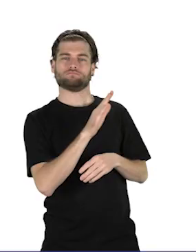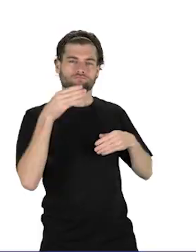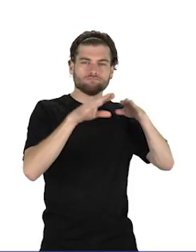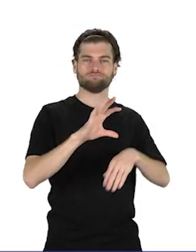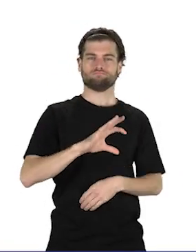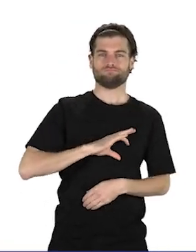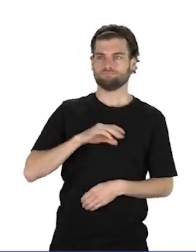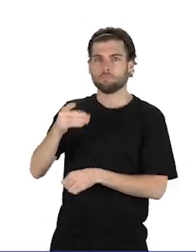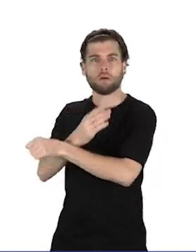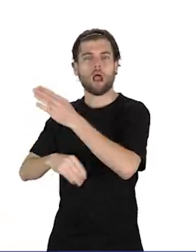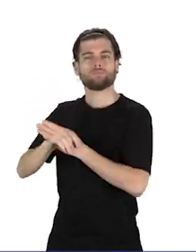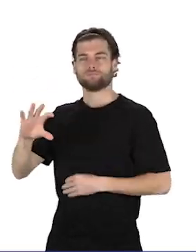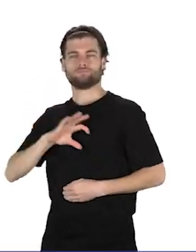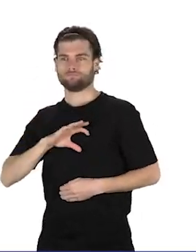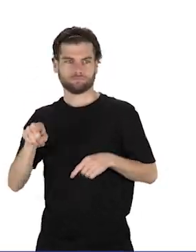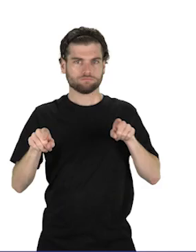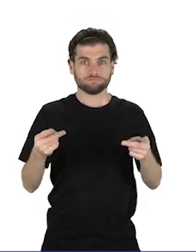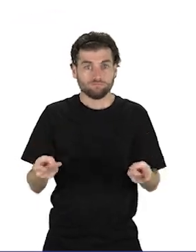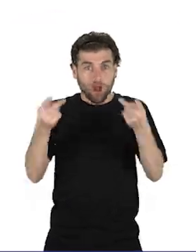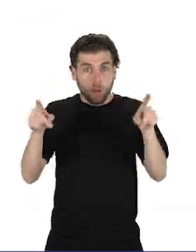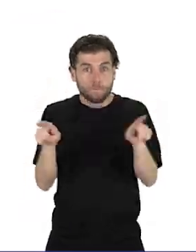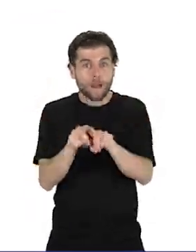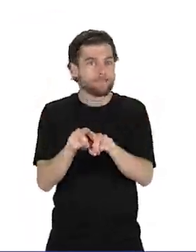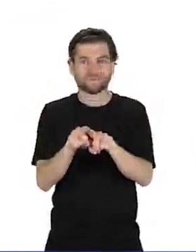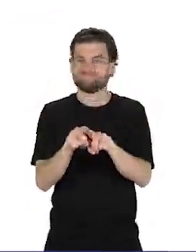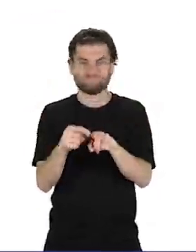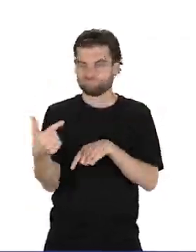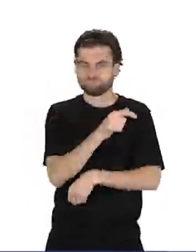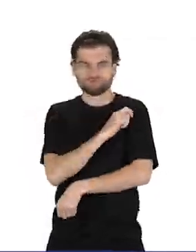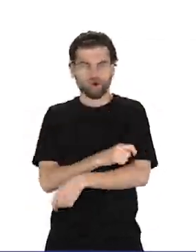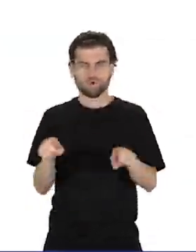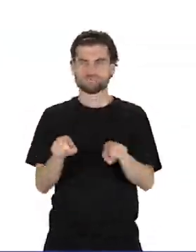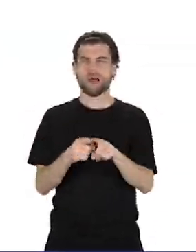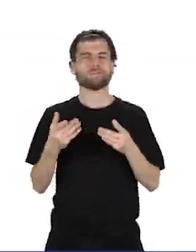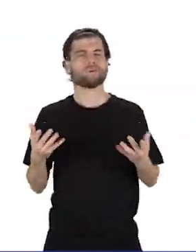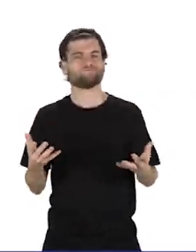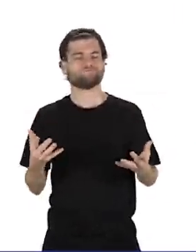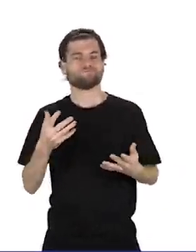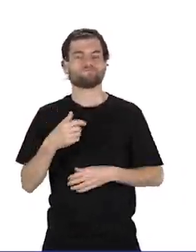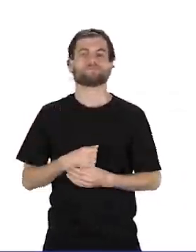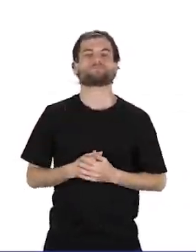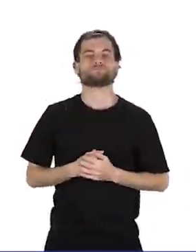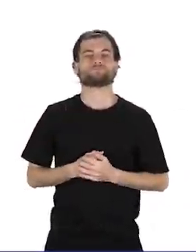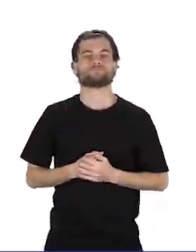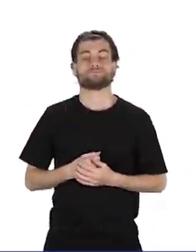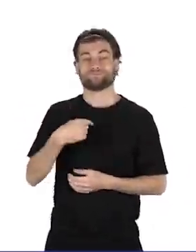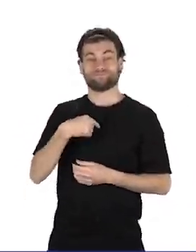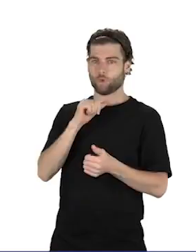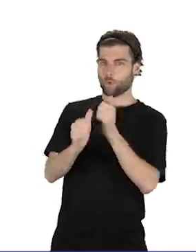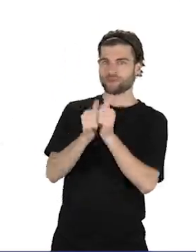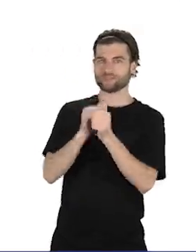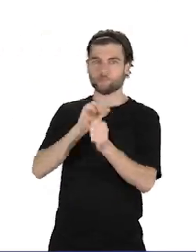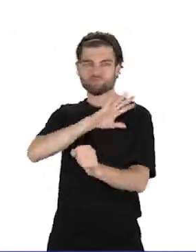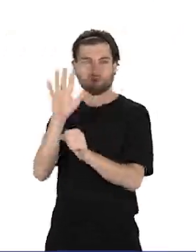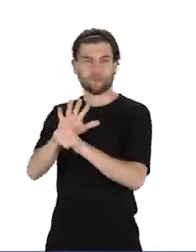Jeux n'aura pas la même vie qu'un nageur paralympique qui a été médaillé sur les mêmes Jeux. Quand j'ai commencé la compétition,